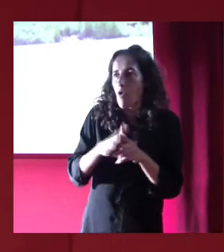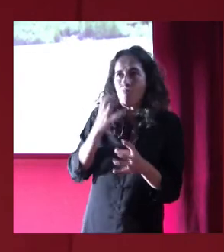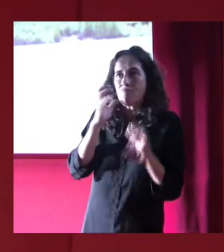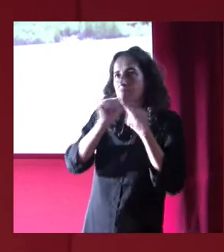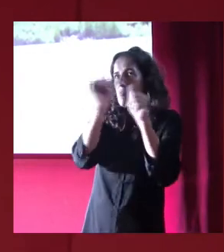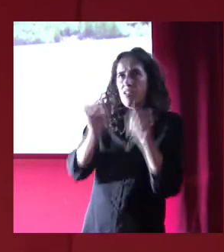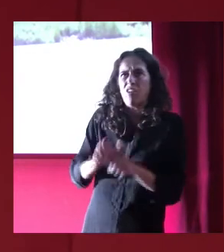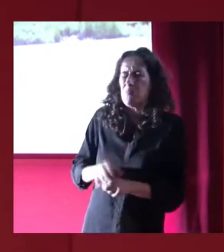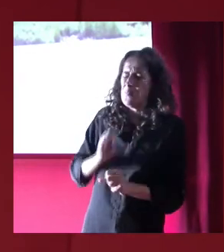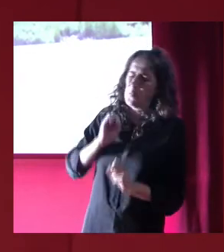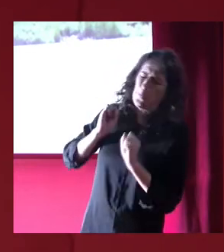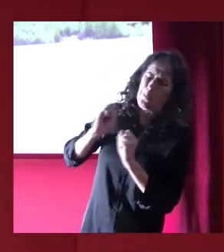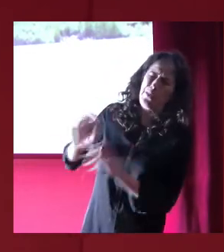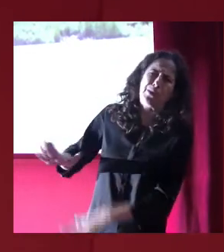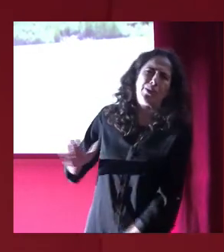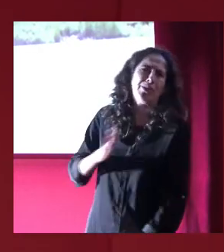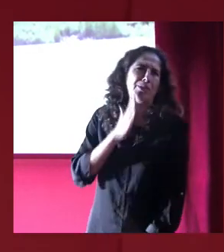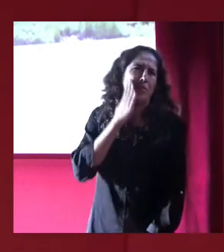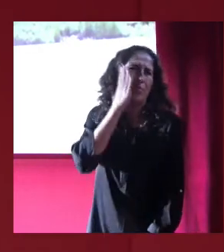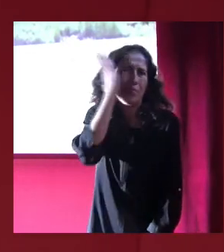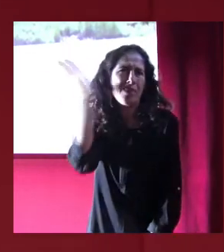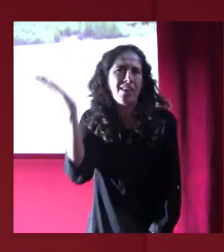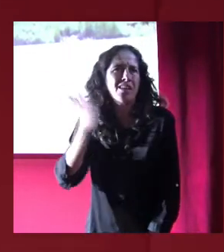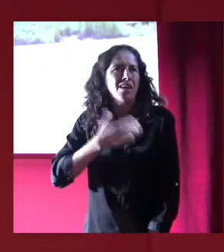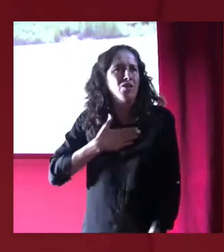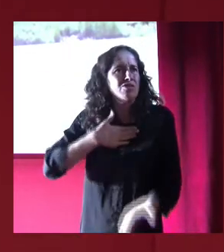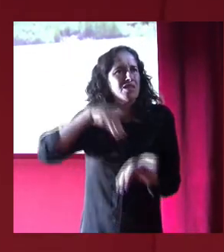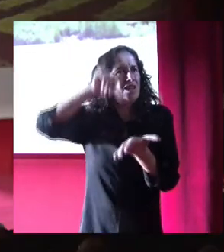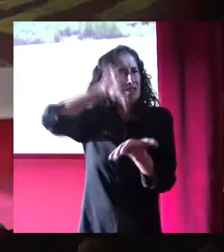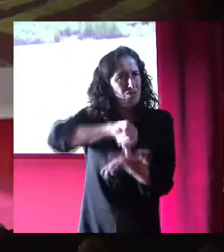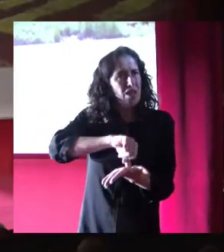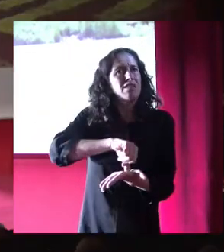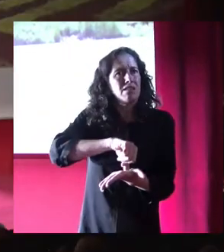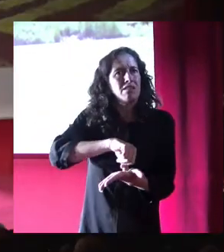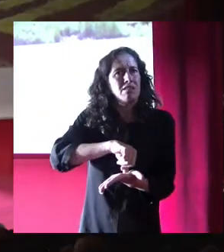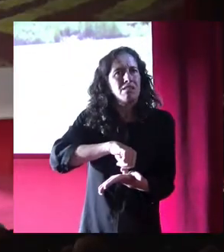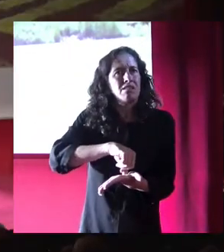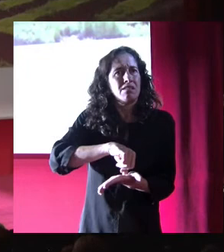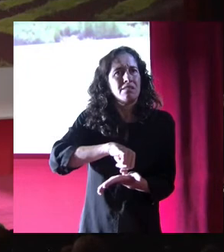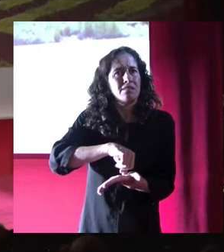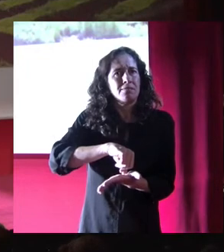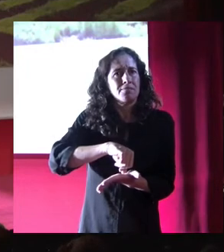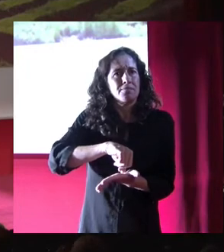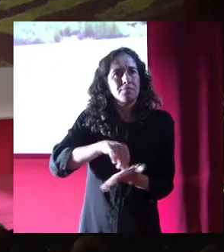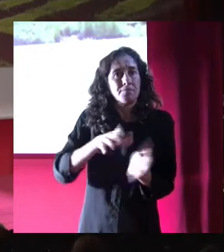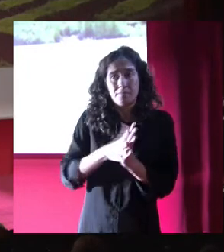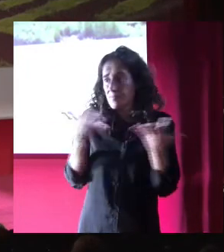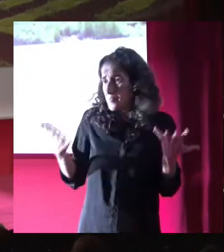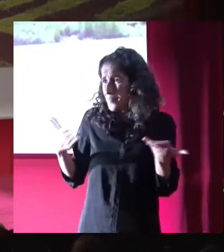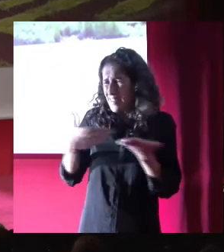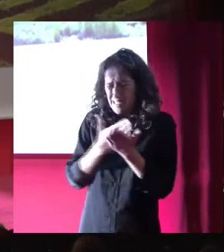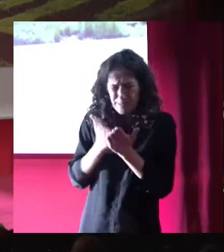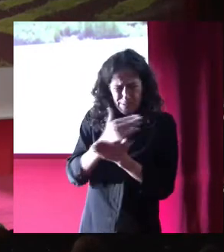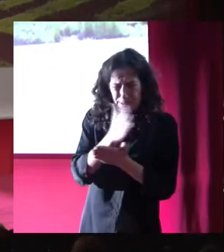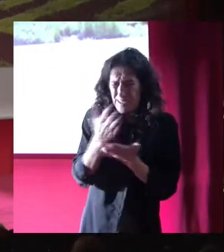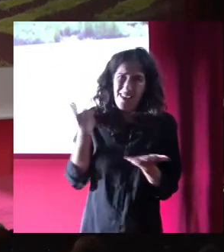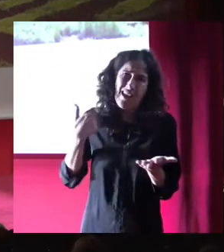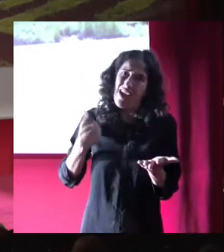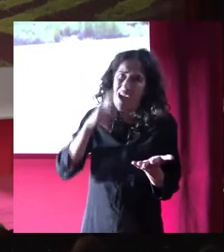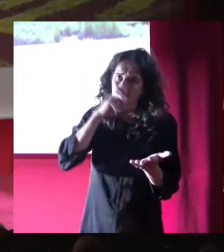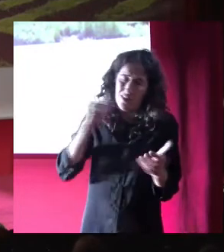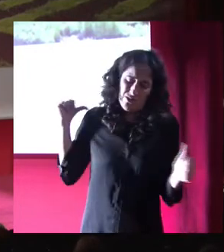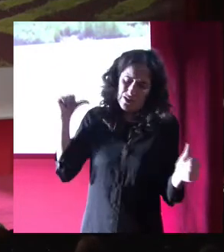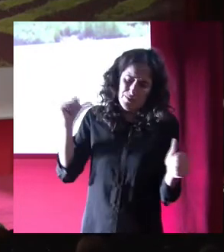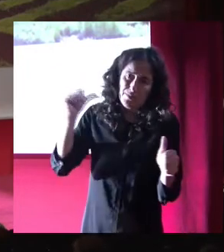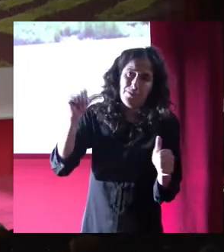la deixadesa que pateix la nostra ciutat. De fet, som en un gran laberint des de fa massa temps. Aquesta és la